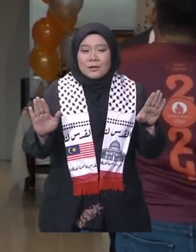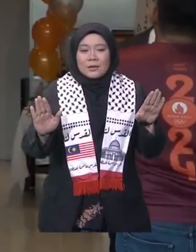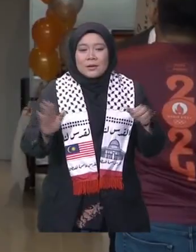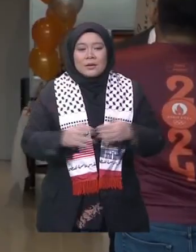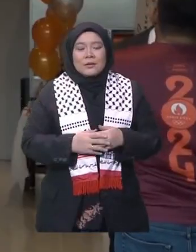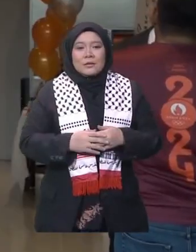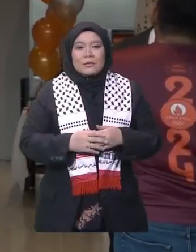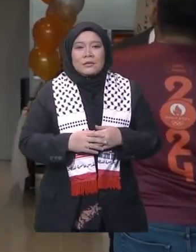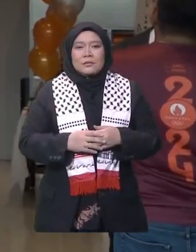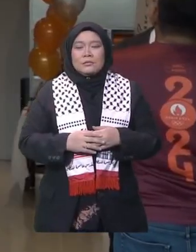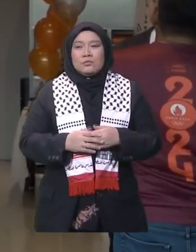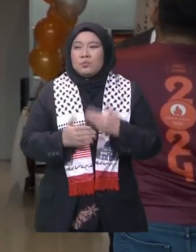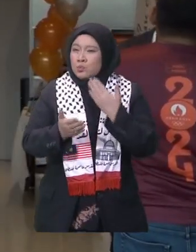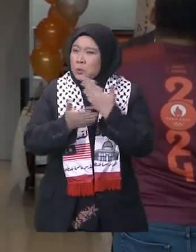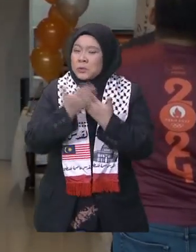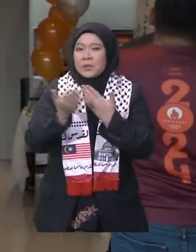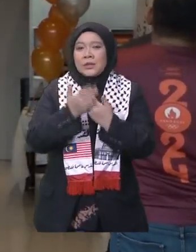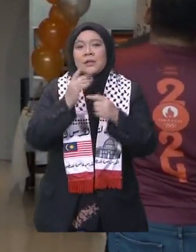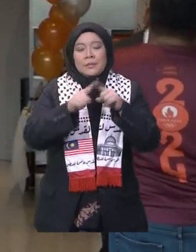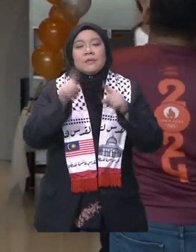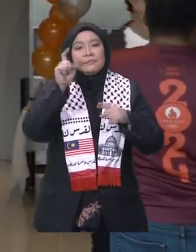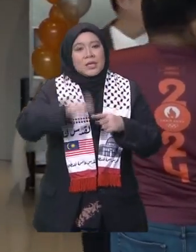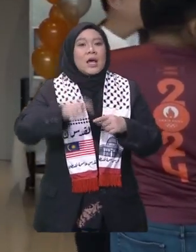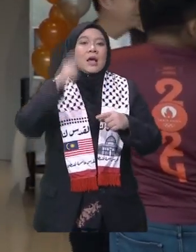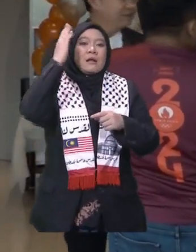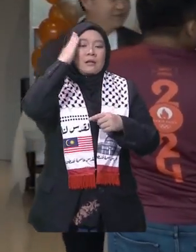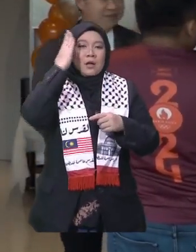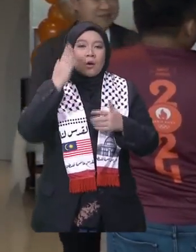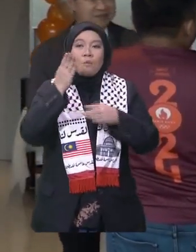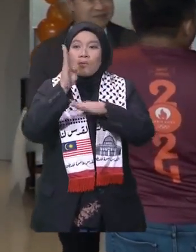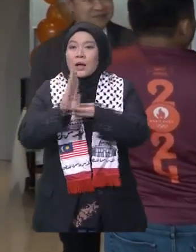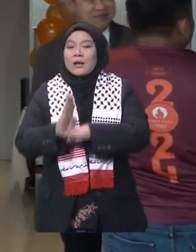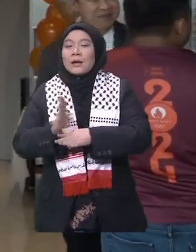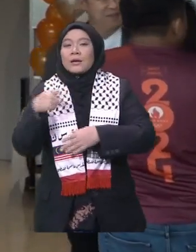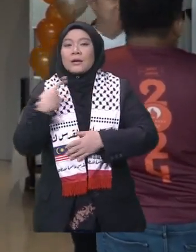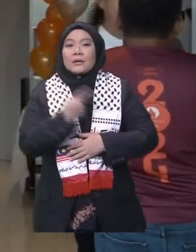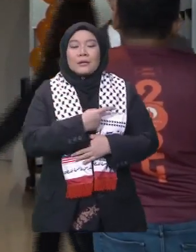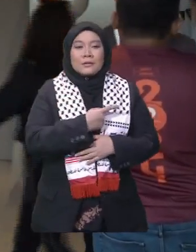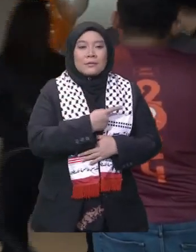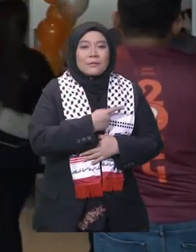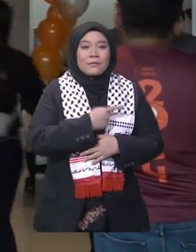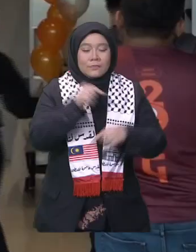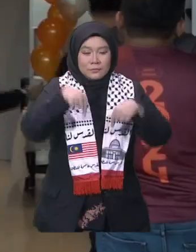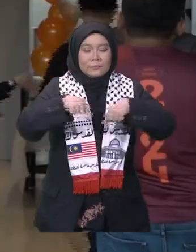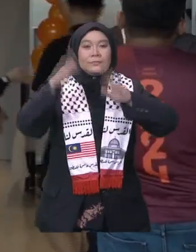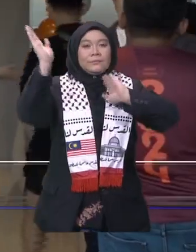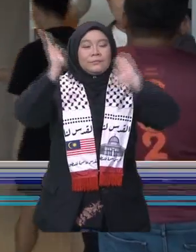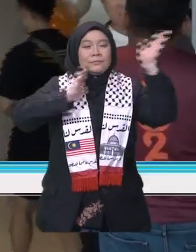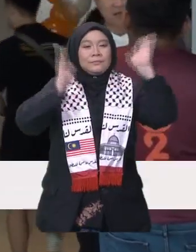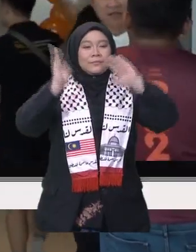pendekatan yang mudah, tapi mereka harus tahu yang budaya kita ni Malaysia ni